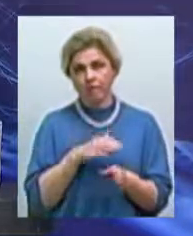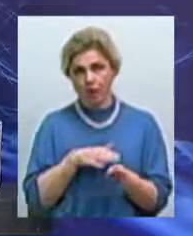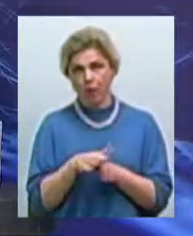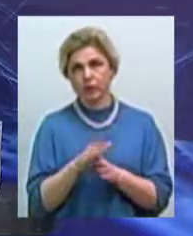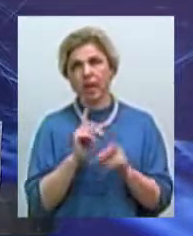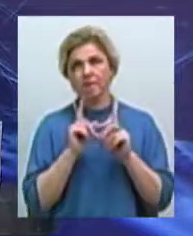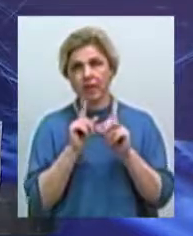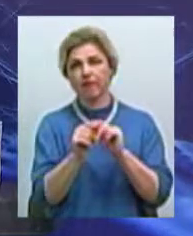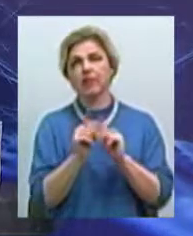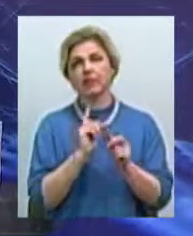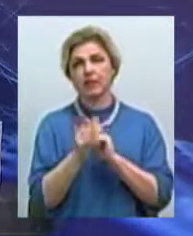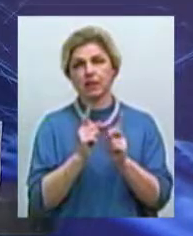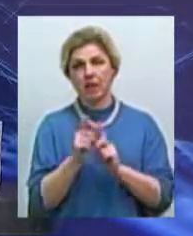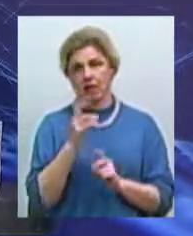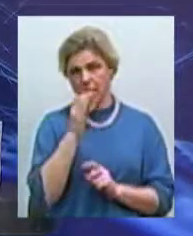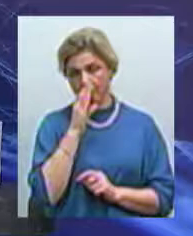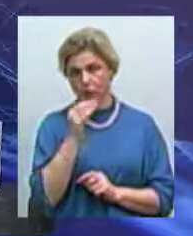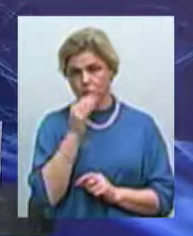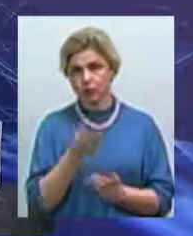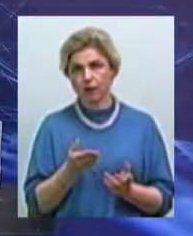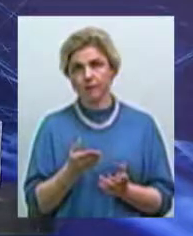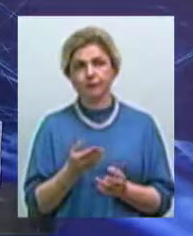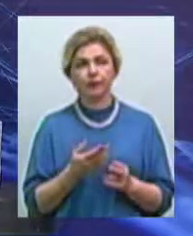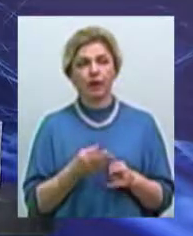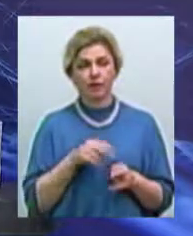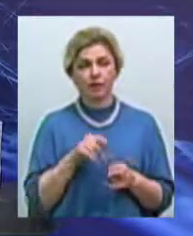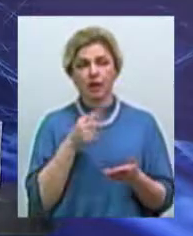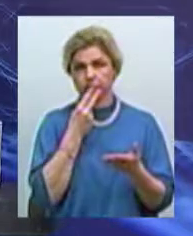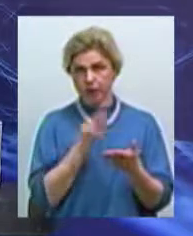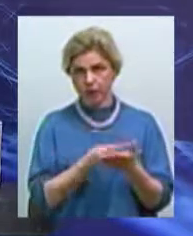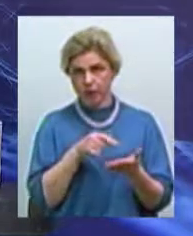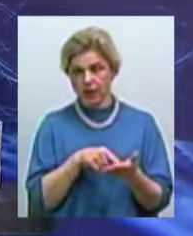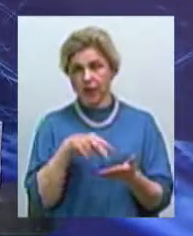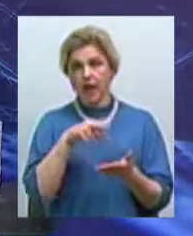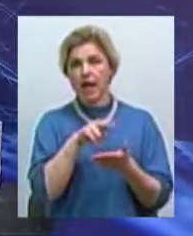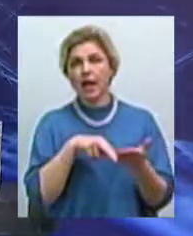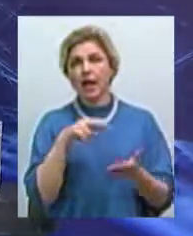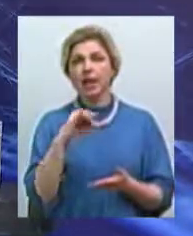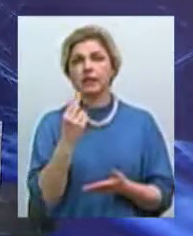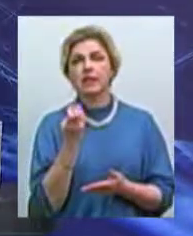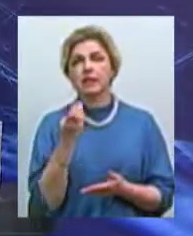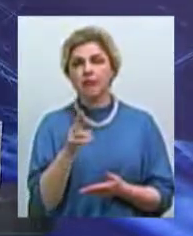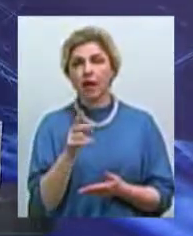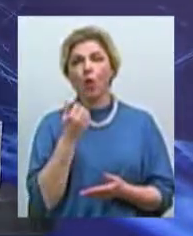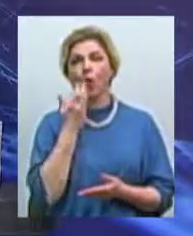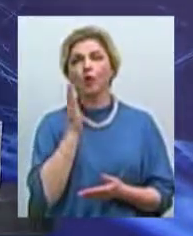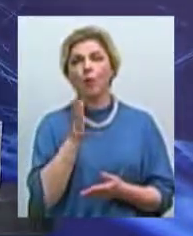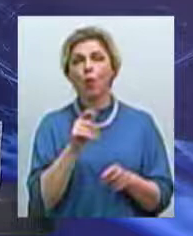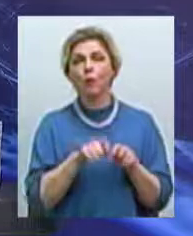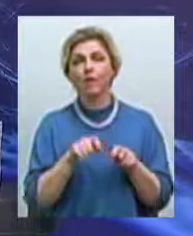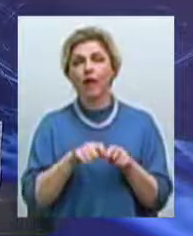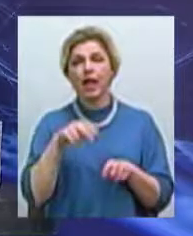на маршруті. Це буде відражено в ліцензійних умовах, коли ми будемо здійснювати перевірку ліцензійних